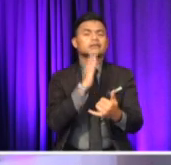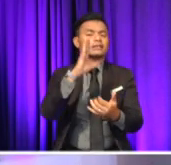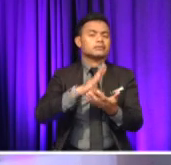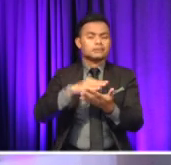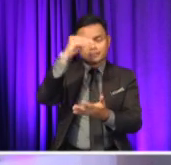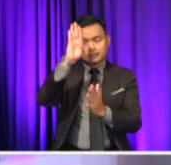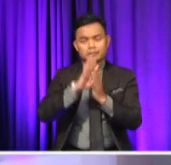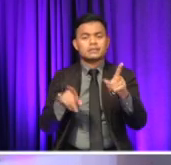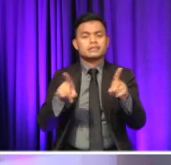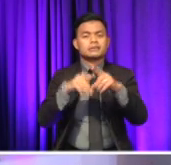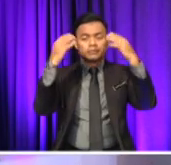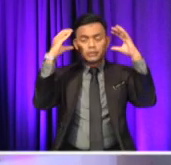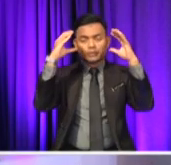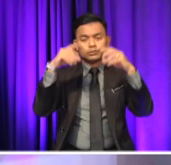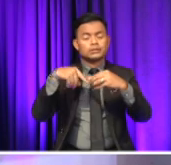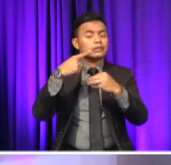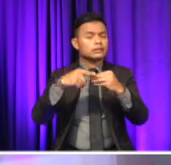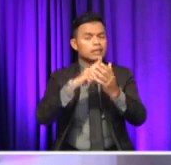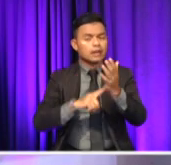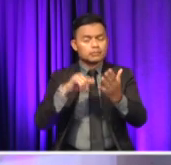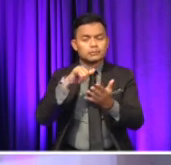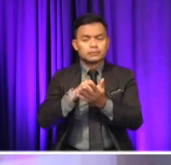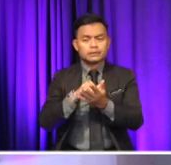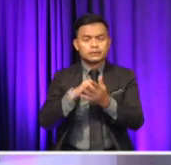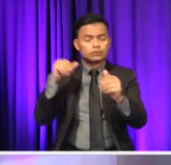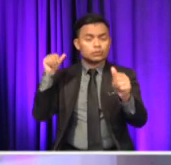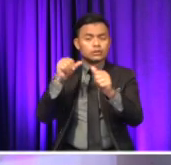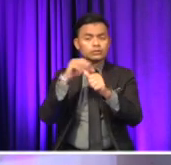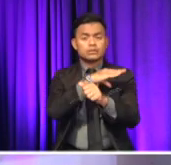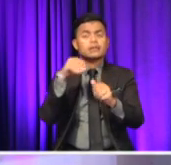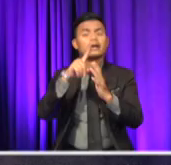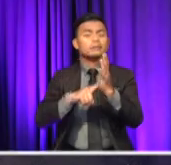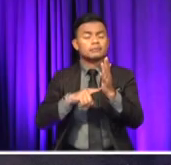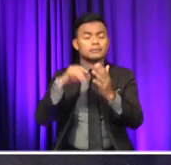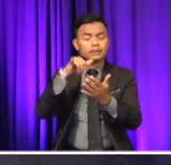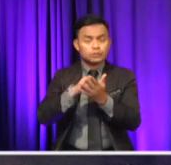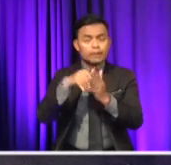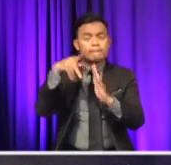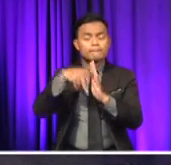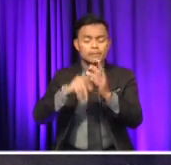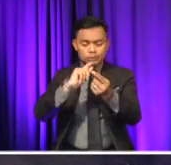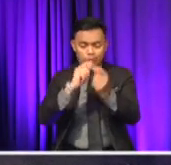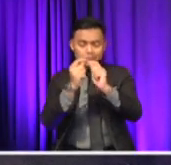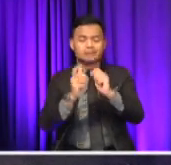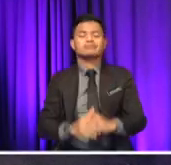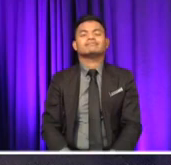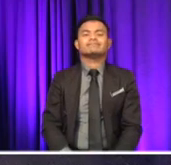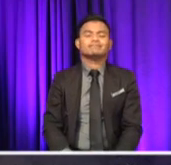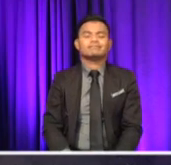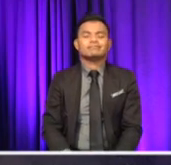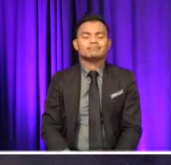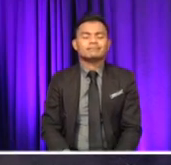tentang Apa itu arus dan apakah itu penukar oke terima kasih